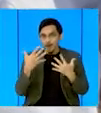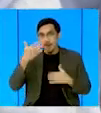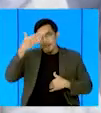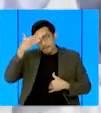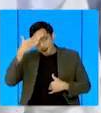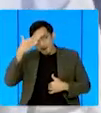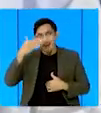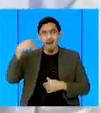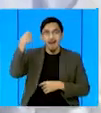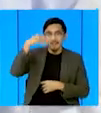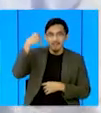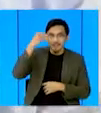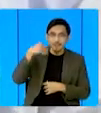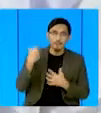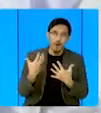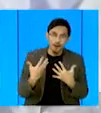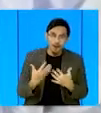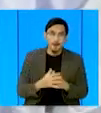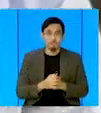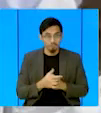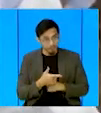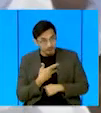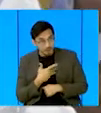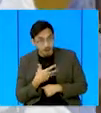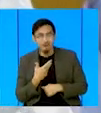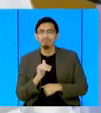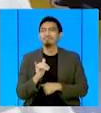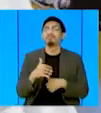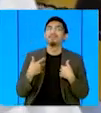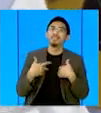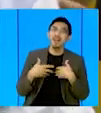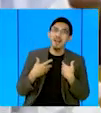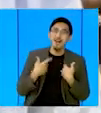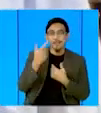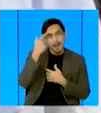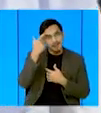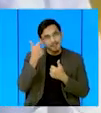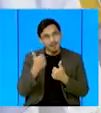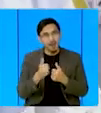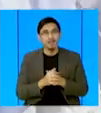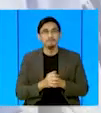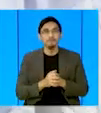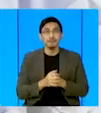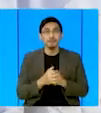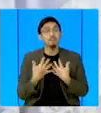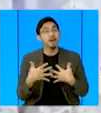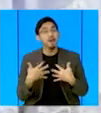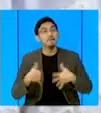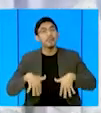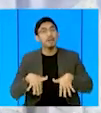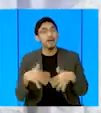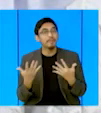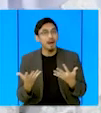susah nggak? Enggak begitu. Sudah? Iya. Lihat apa saja tadi yang dipraktekkan tadi? Ya, tadi